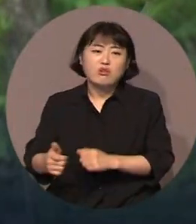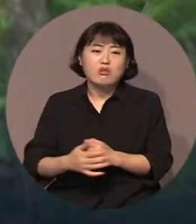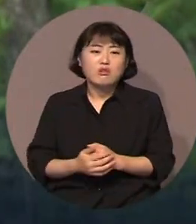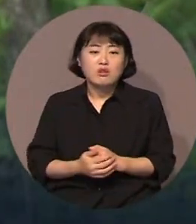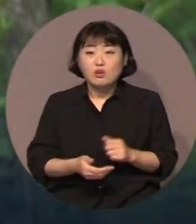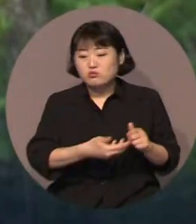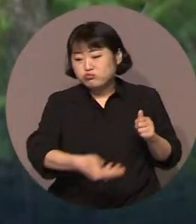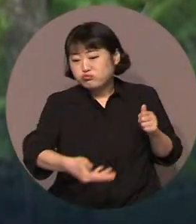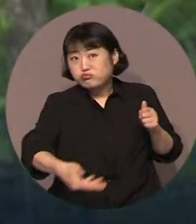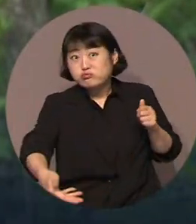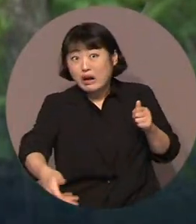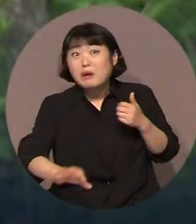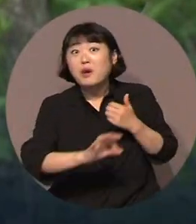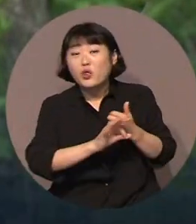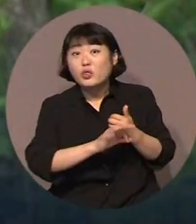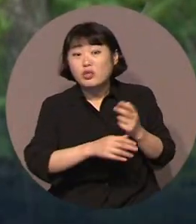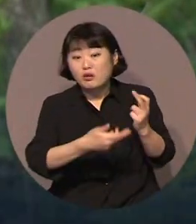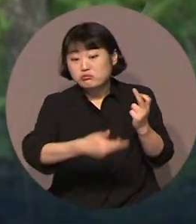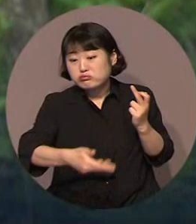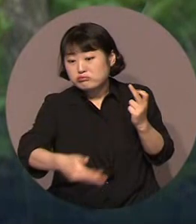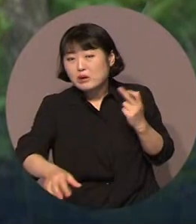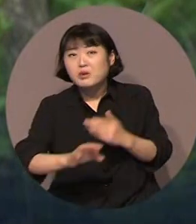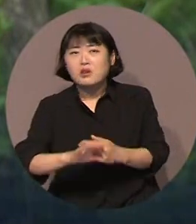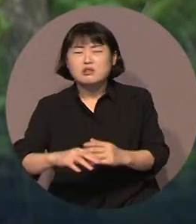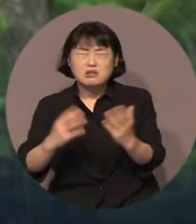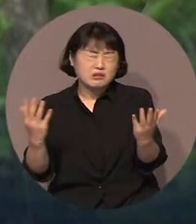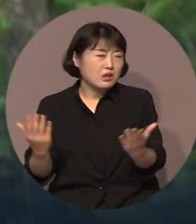내려가면은 지하수든지 모든 게 다